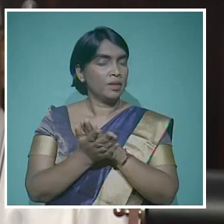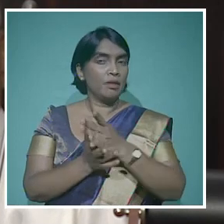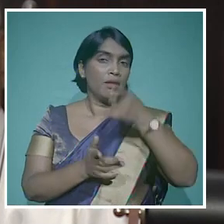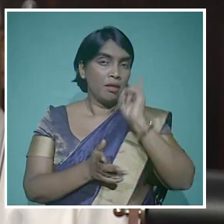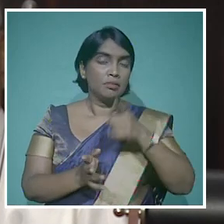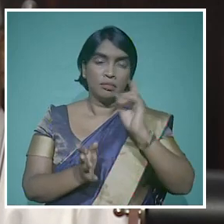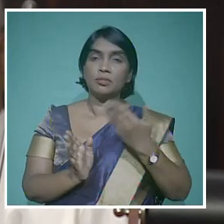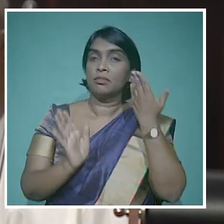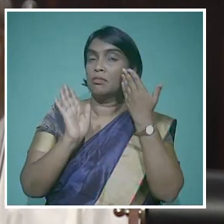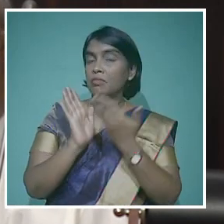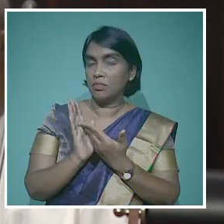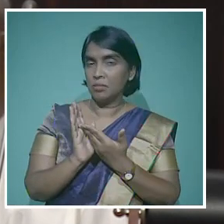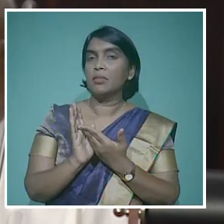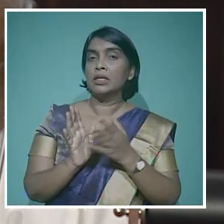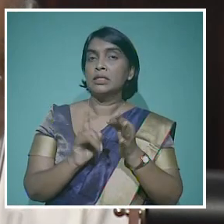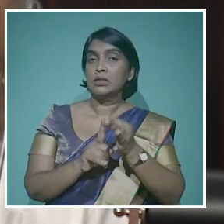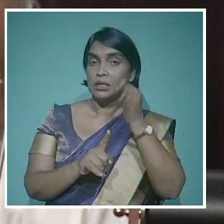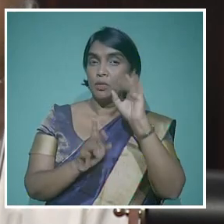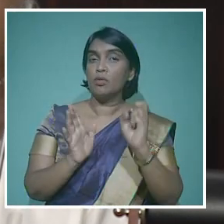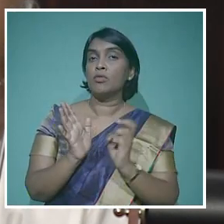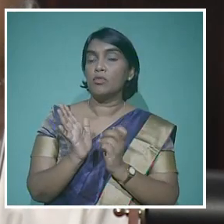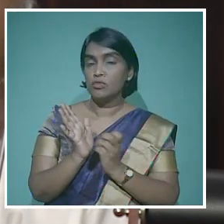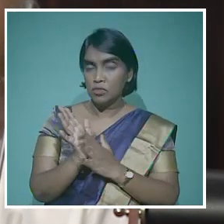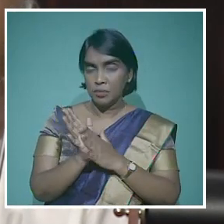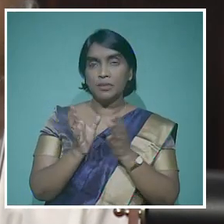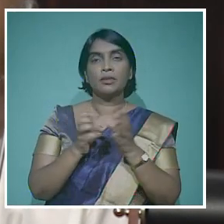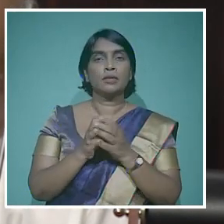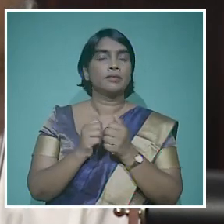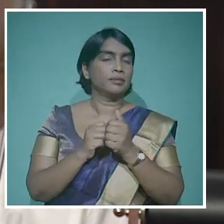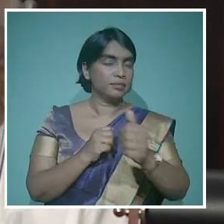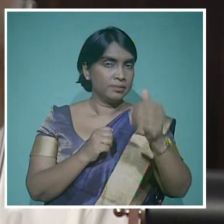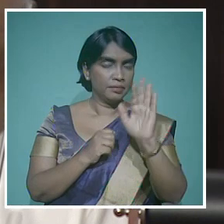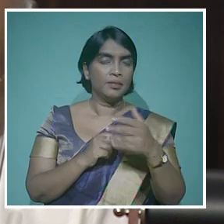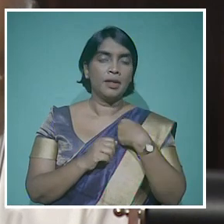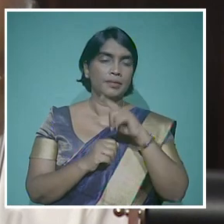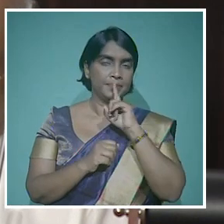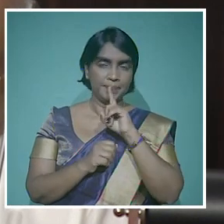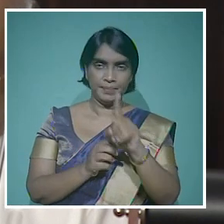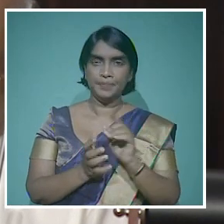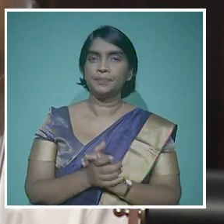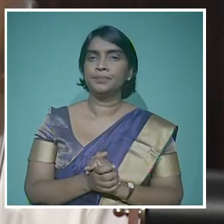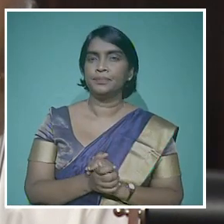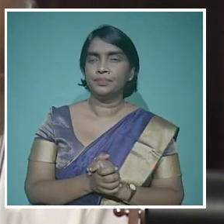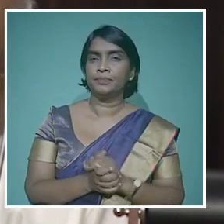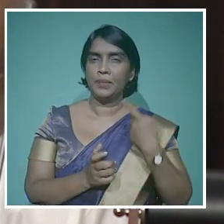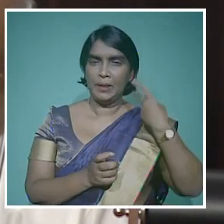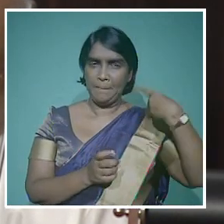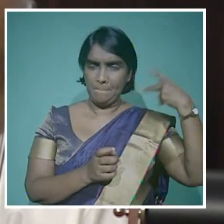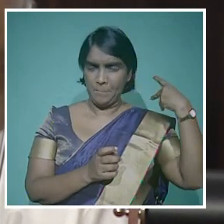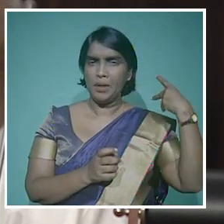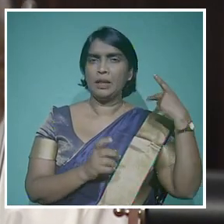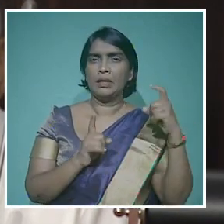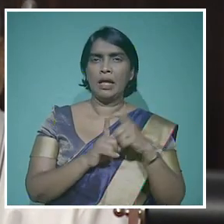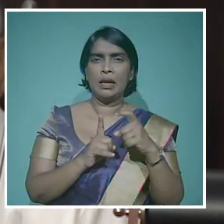නිර්දේශ ඉදිරිපත් කිරීමට ජනාධිපතිකම් සභාවක් පත් කිරීමට යෝජනා කරනවා. පෙරේද මං හිතන්නේ අපේ